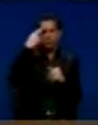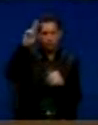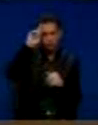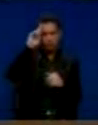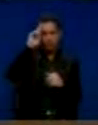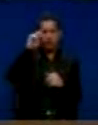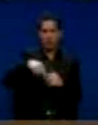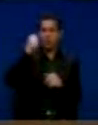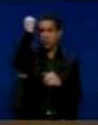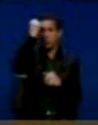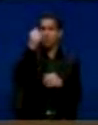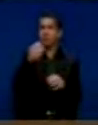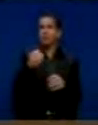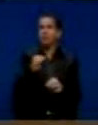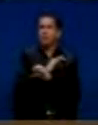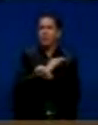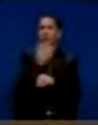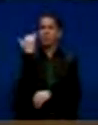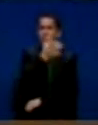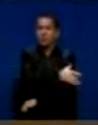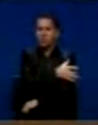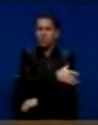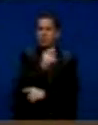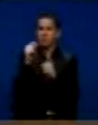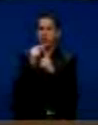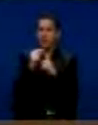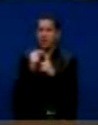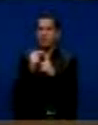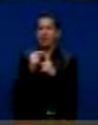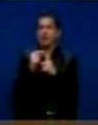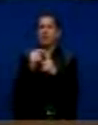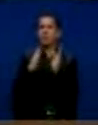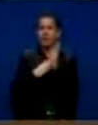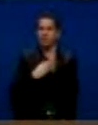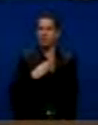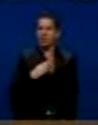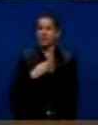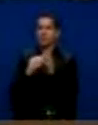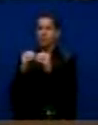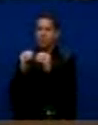nga Kosova që ranë në betejat e ushtrisë qlindore të Preshevës, Medvezës dhe Bujanovcit, apo në betejat